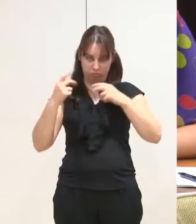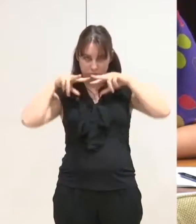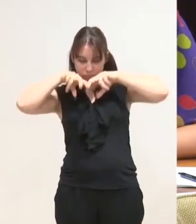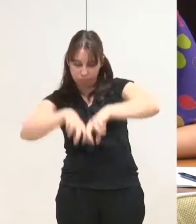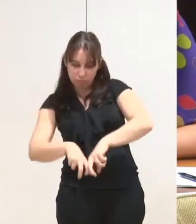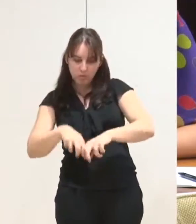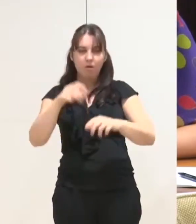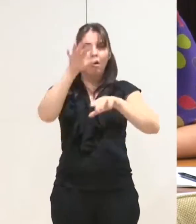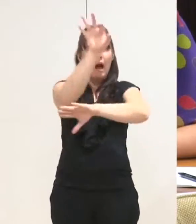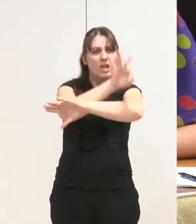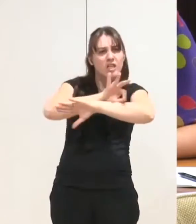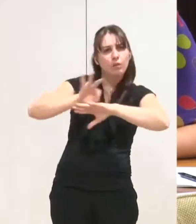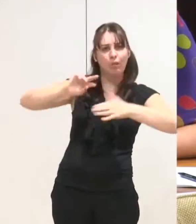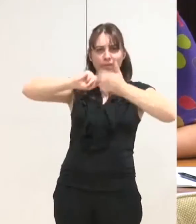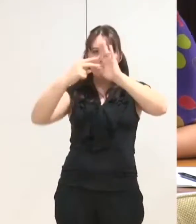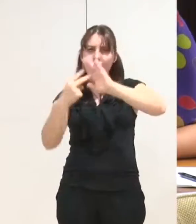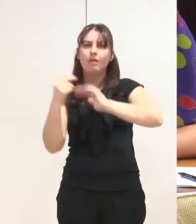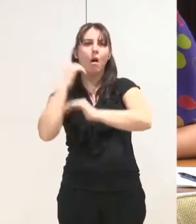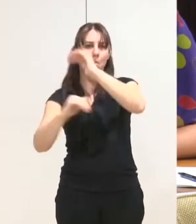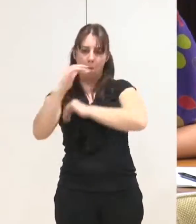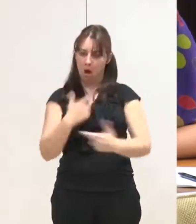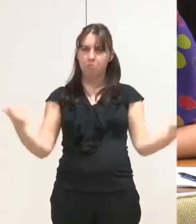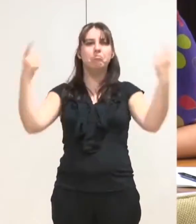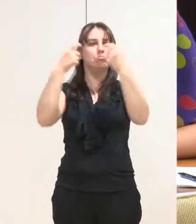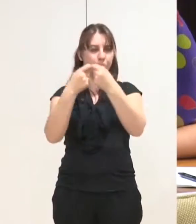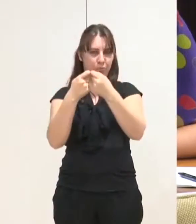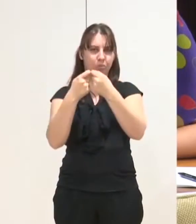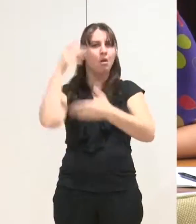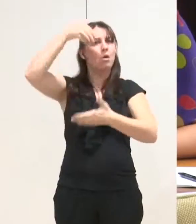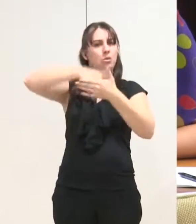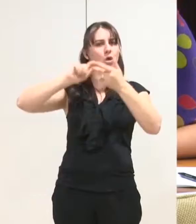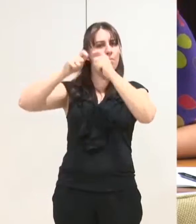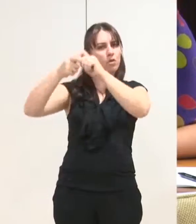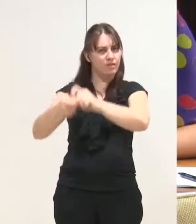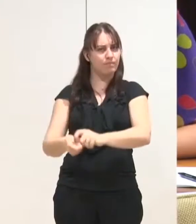et architecturale qui est conforme au programme et intègre certaines